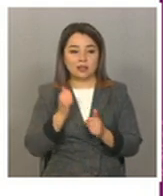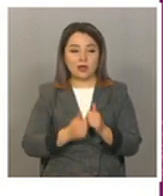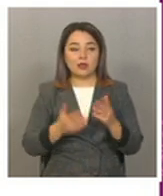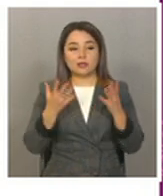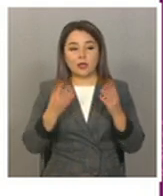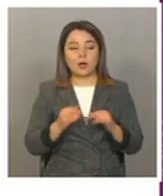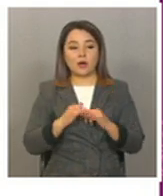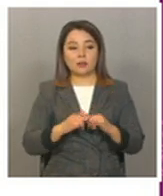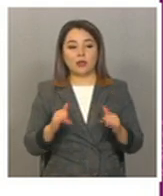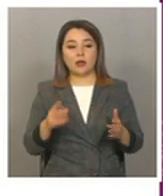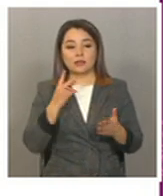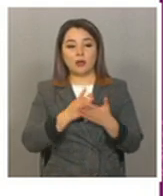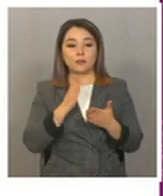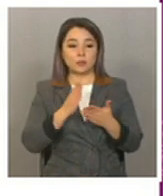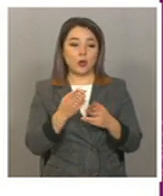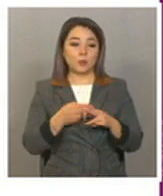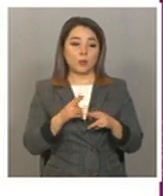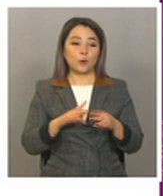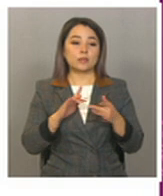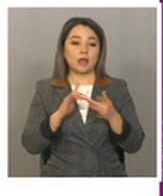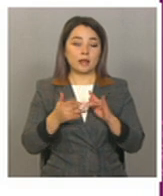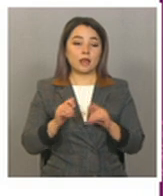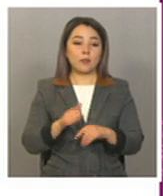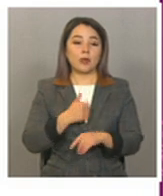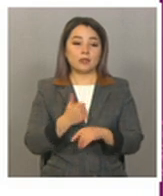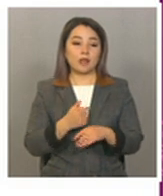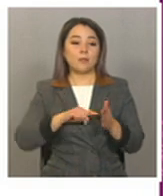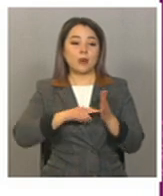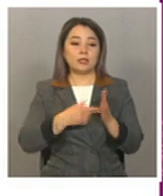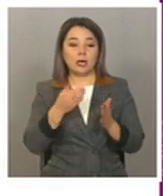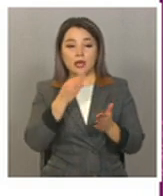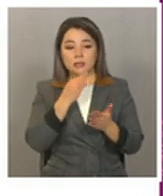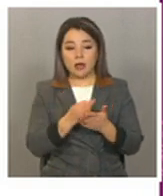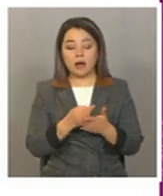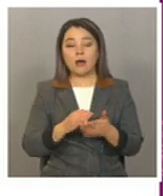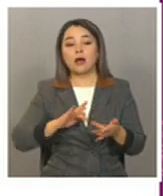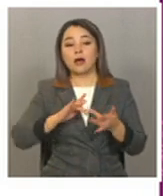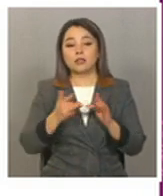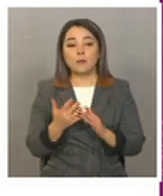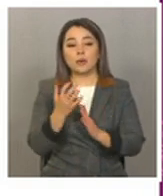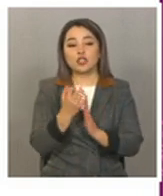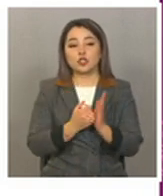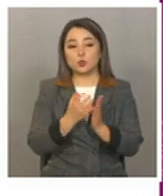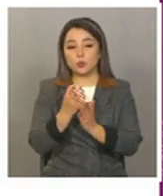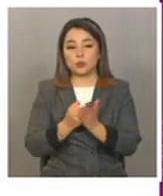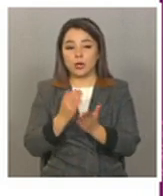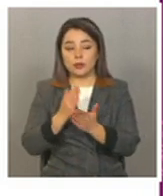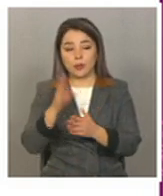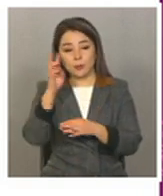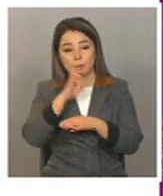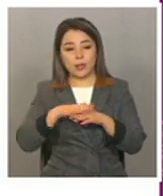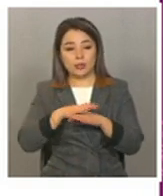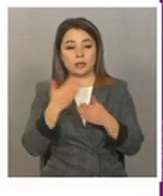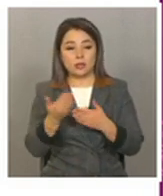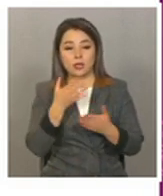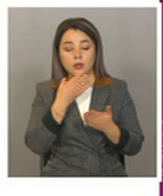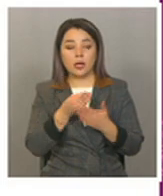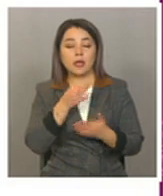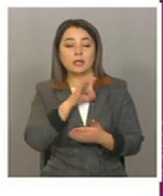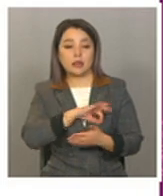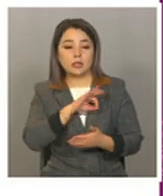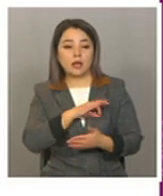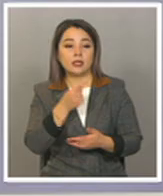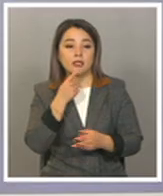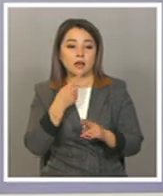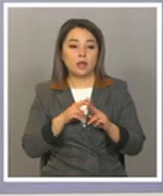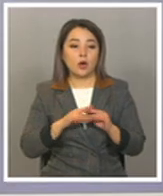келеді. Бұл сайттардың басты мақсаты – ғаламтор ресурстарындағы мемлекеттік тілдің қолданыс аясын